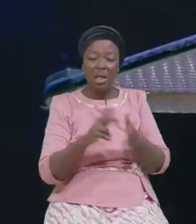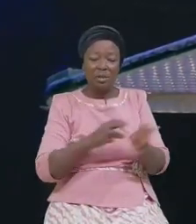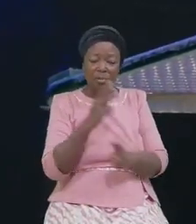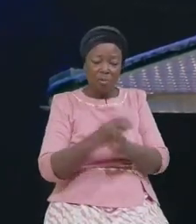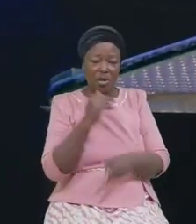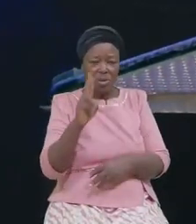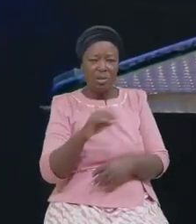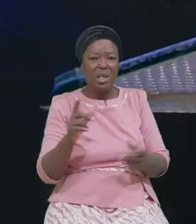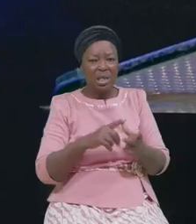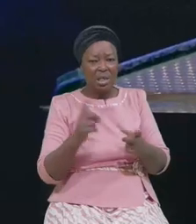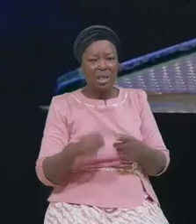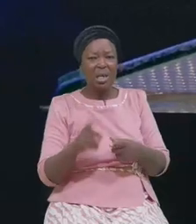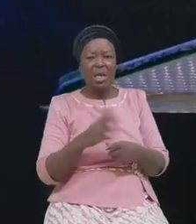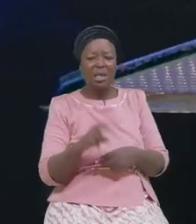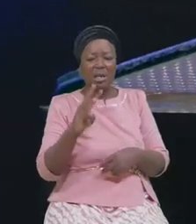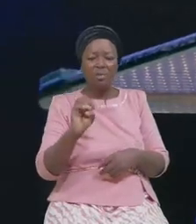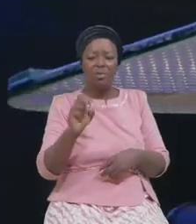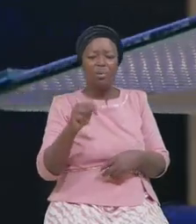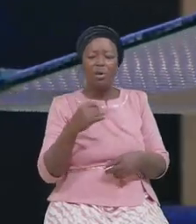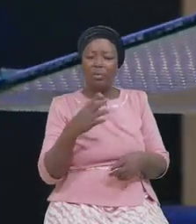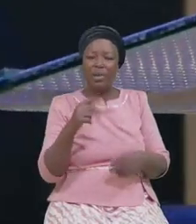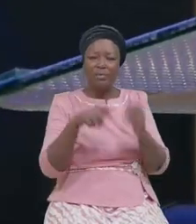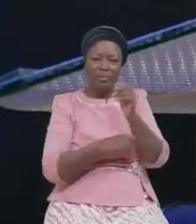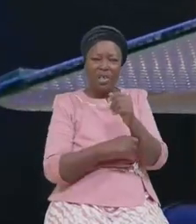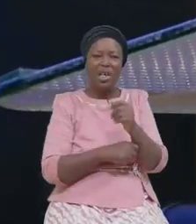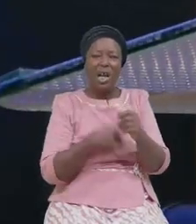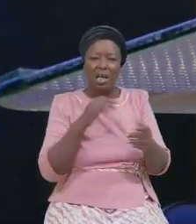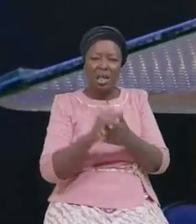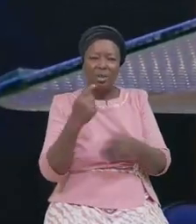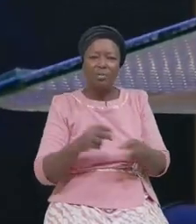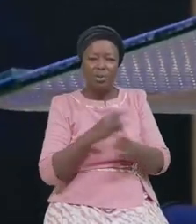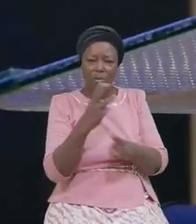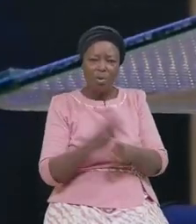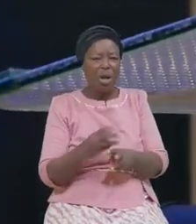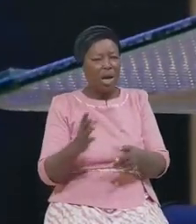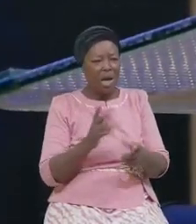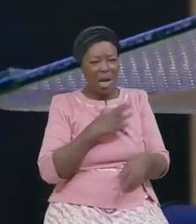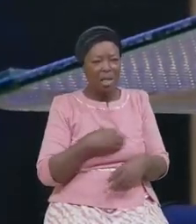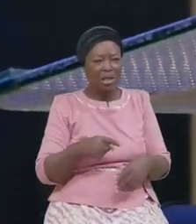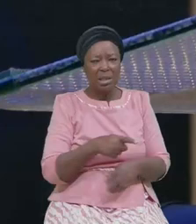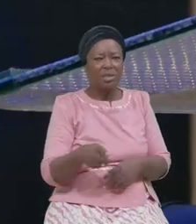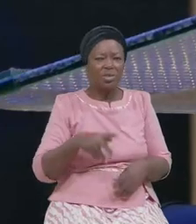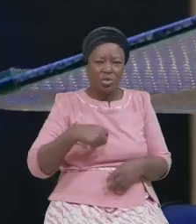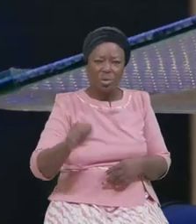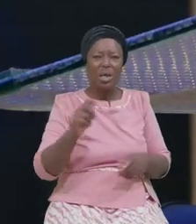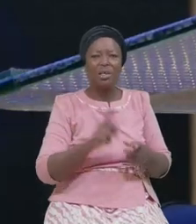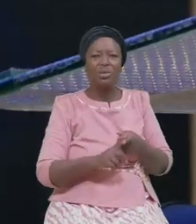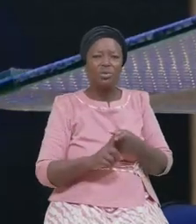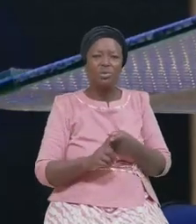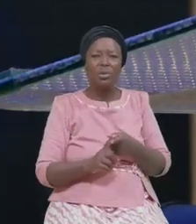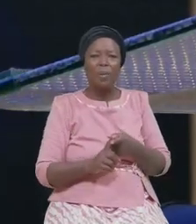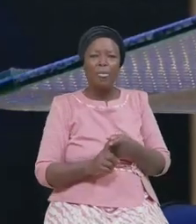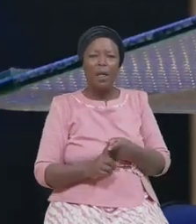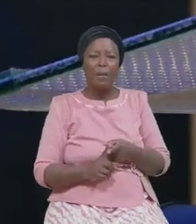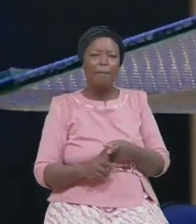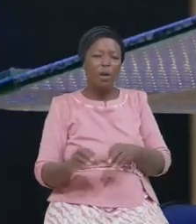armes de la chair, les armes du monde, et ils essaient de les utiliser, de prendre